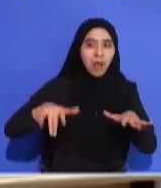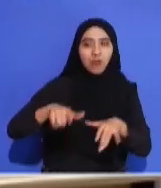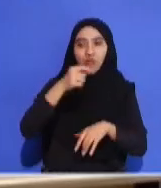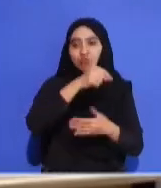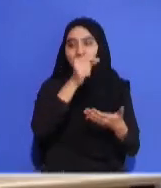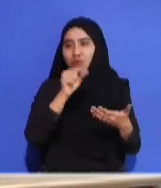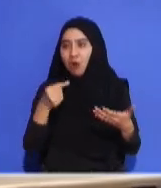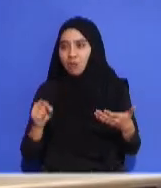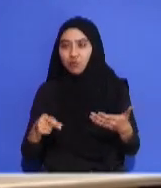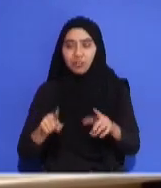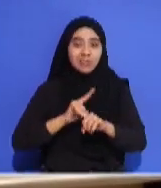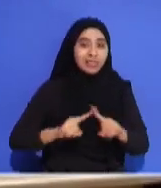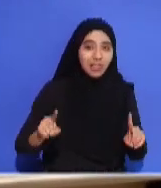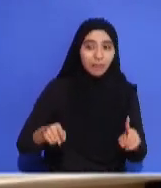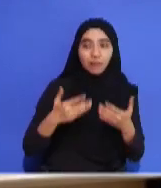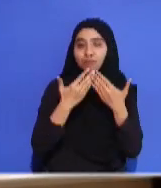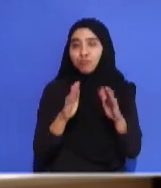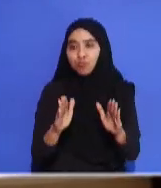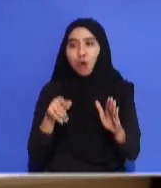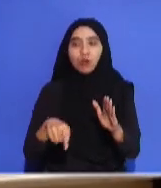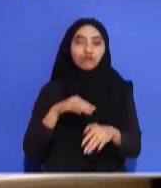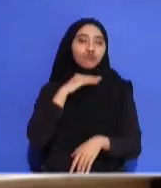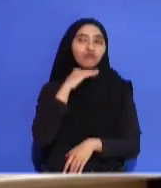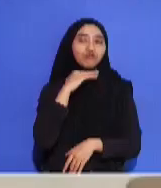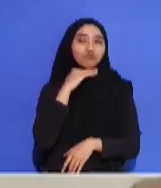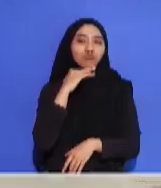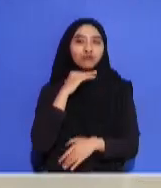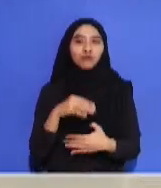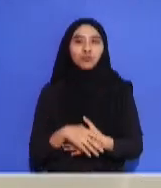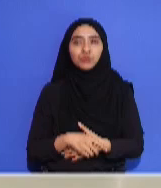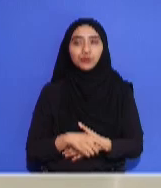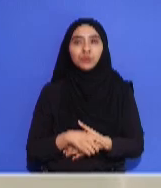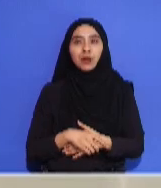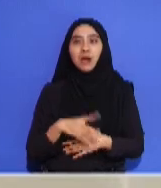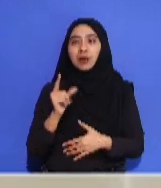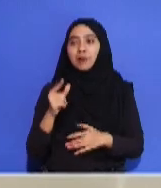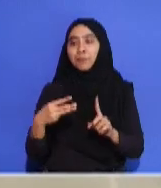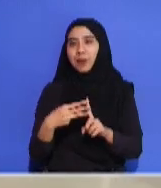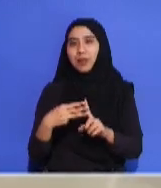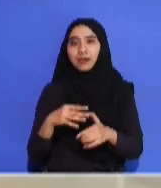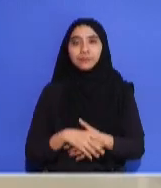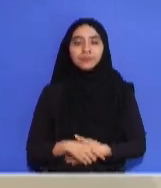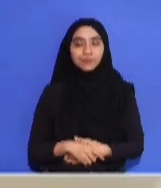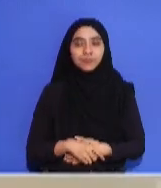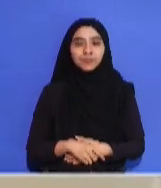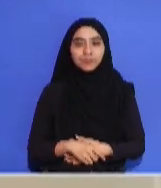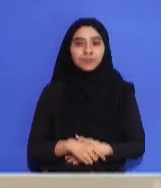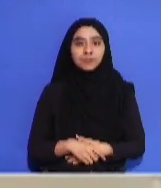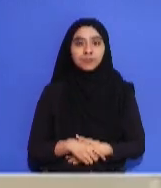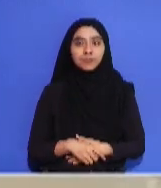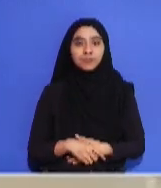pendaftaran masih menunggu persetujuan dari Kemenpan RB demikian Paulus yesayajati TVRI Yogyakarta